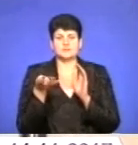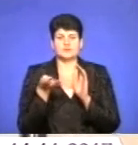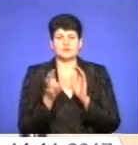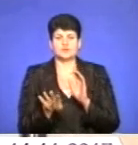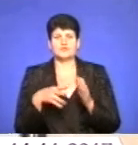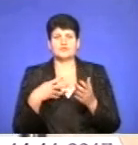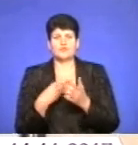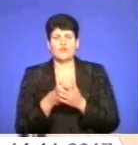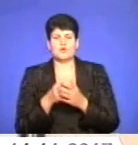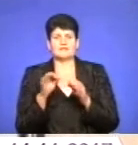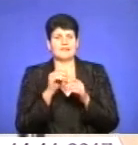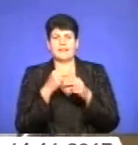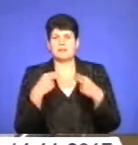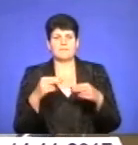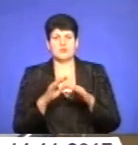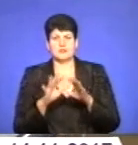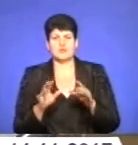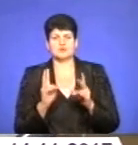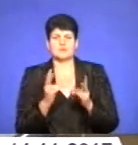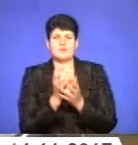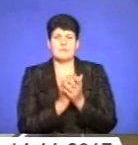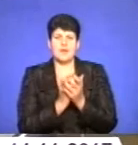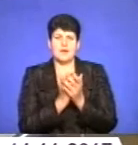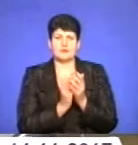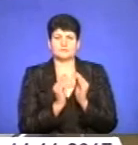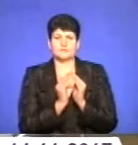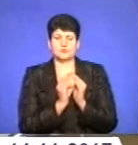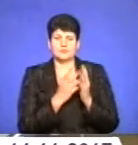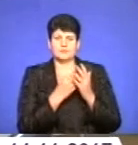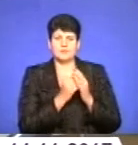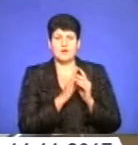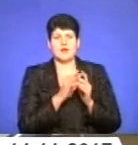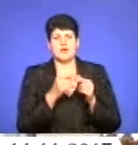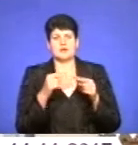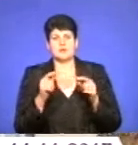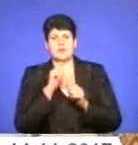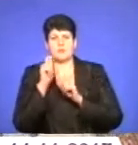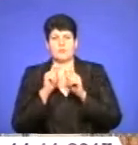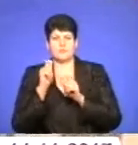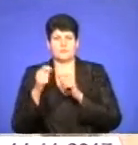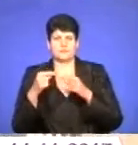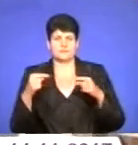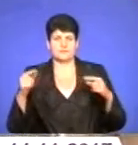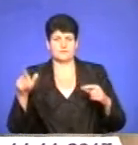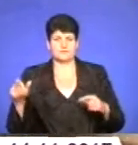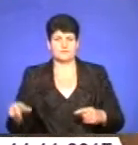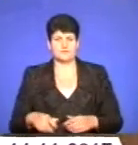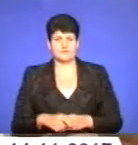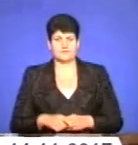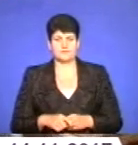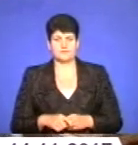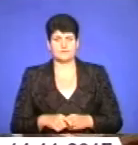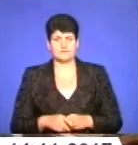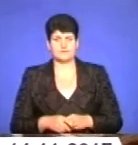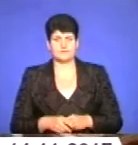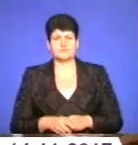вишивки майстриня не продає. Дещо зберігає для власної колекції, решту дарує друзям або прихильникам її творчості. Соломія